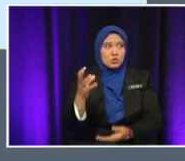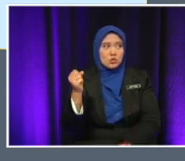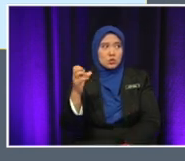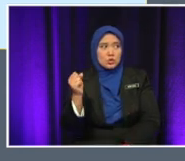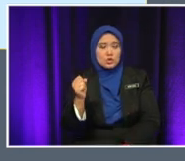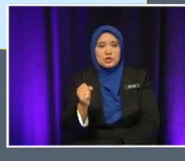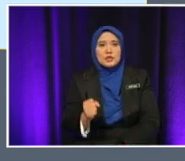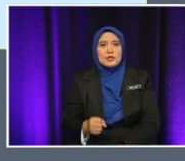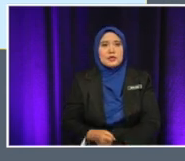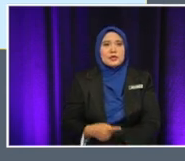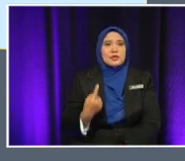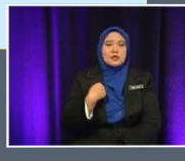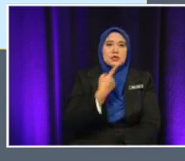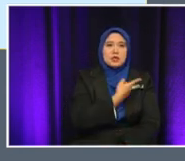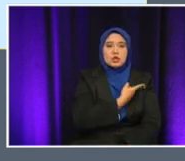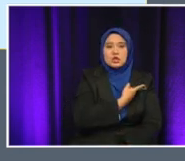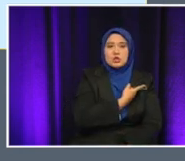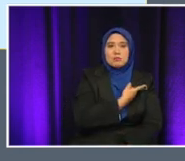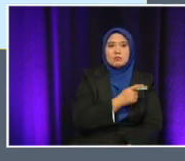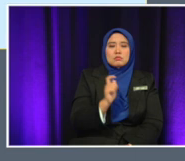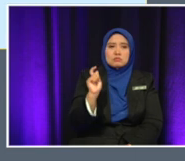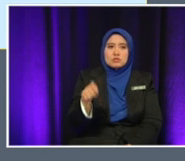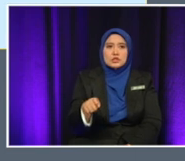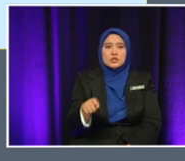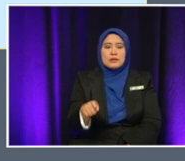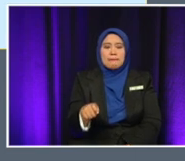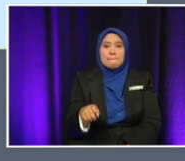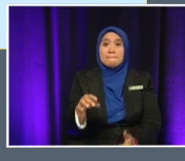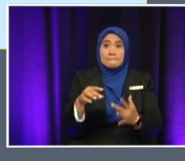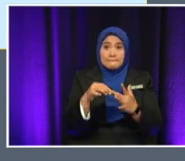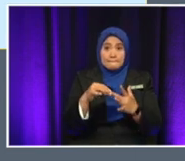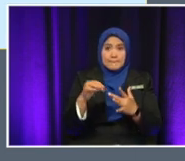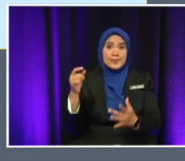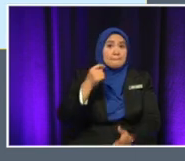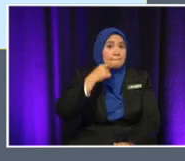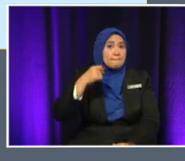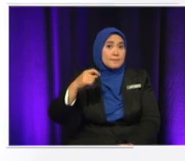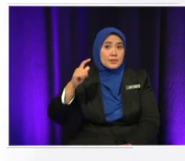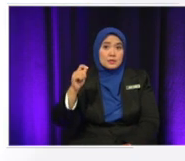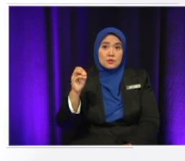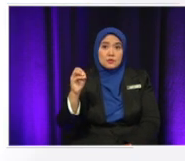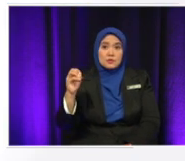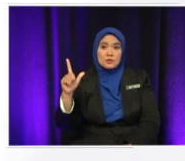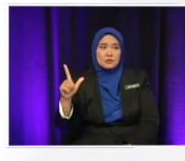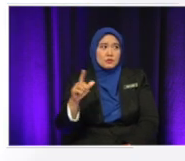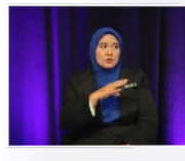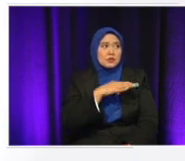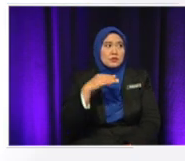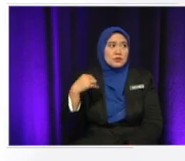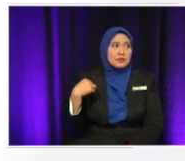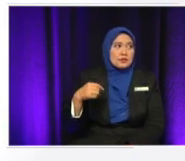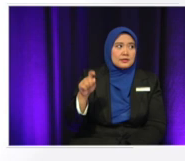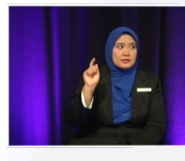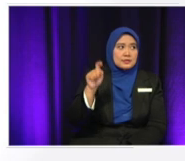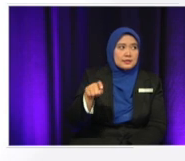Oke mirip perlu memilih pendulah pilihan Klik Kanan dan pilih make selection